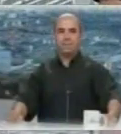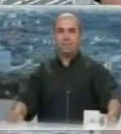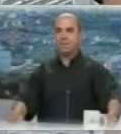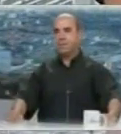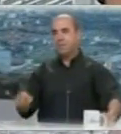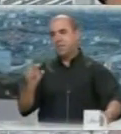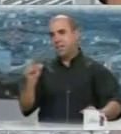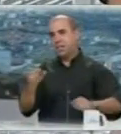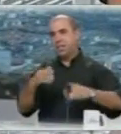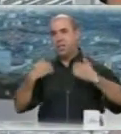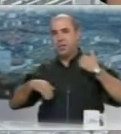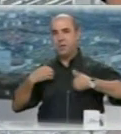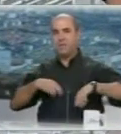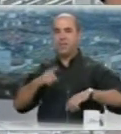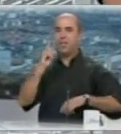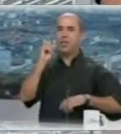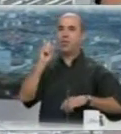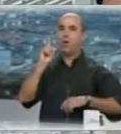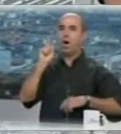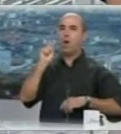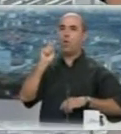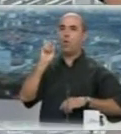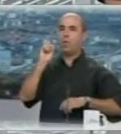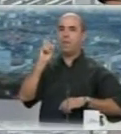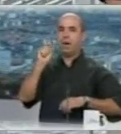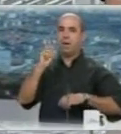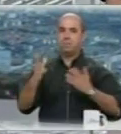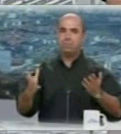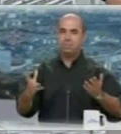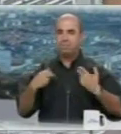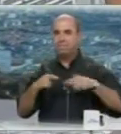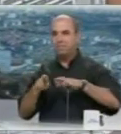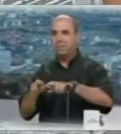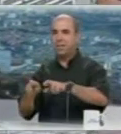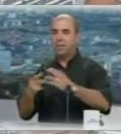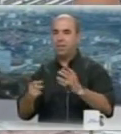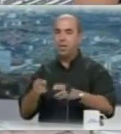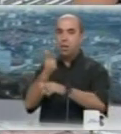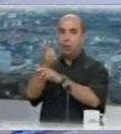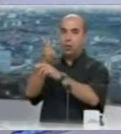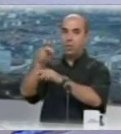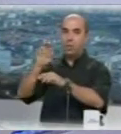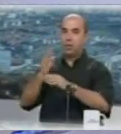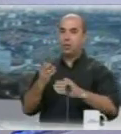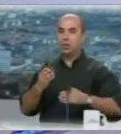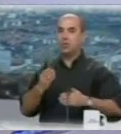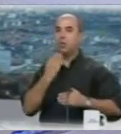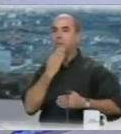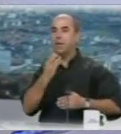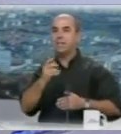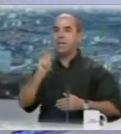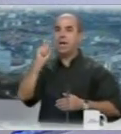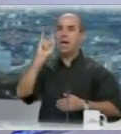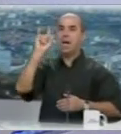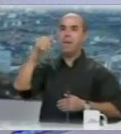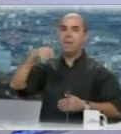كانت هذه جولة في الدوودة مع زميلنا أحمد معاش، نشكره على هذا الريبورتاج. يعني نعم، نشكره أحمد معاش لأنه دينا في